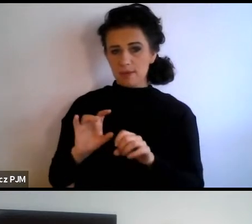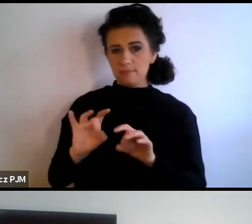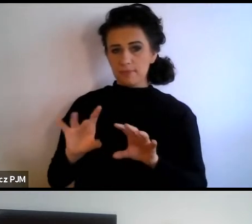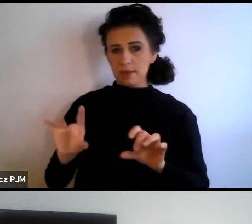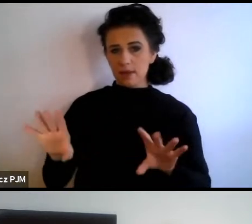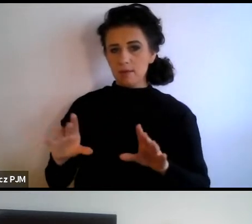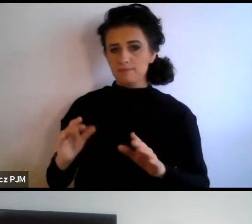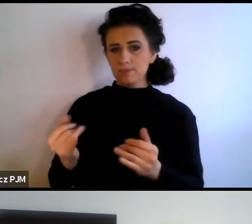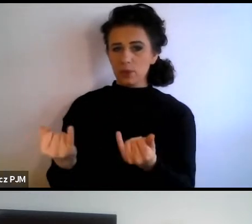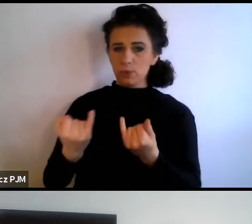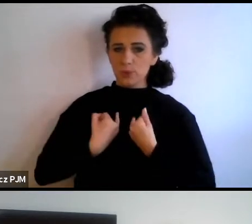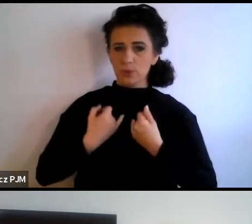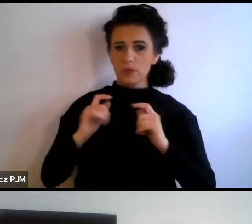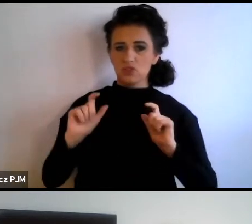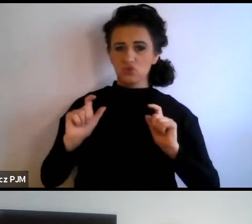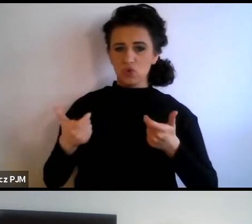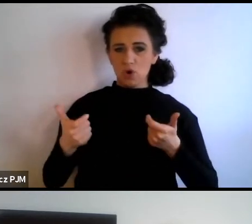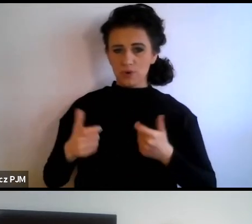poproszę o